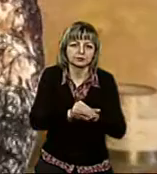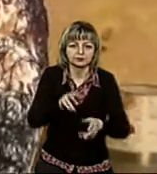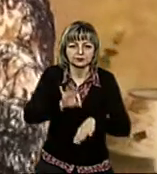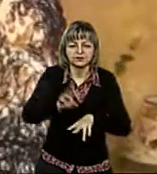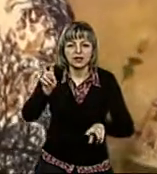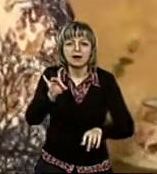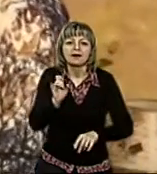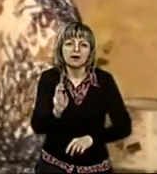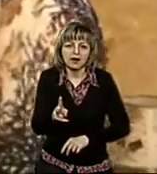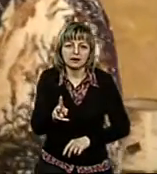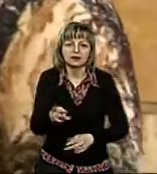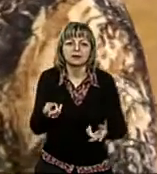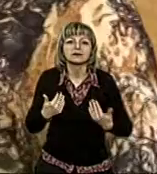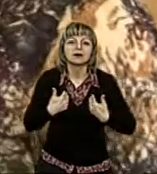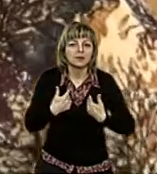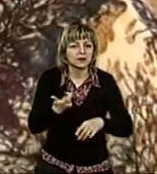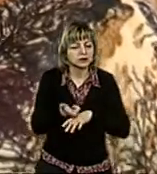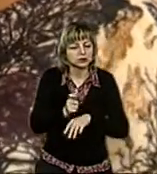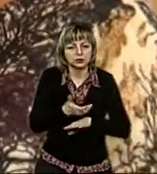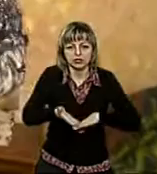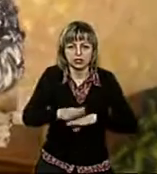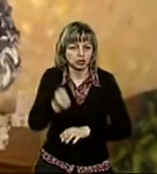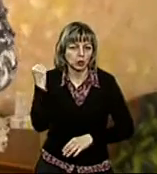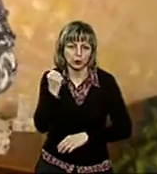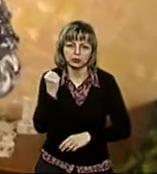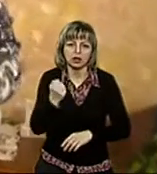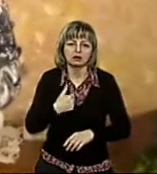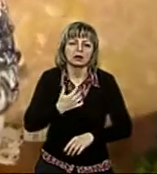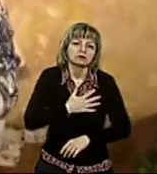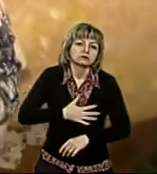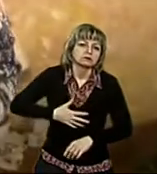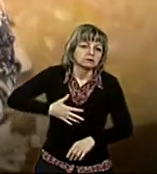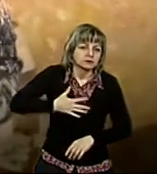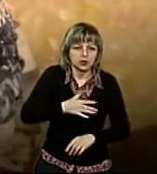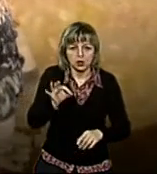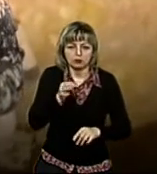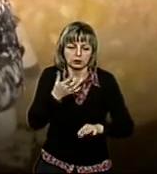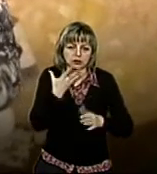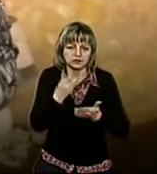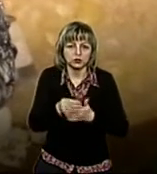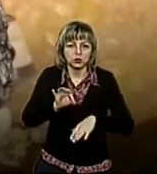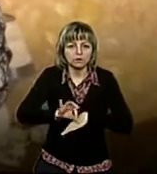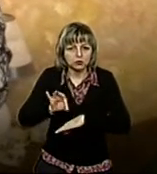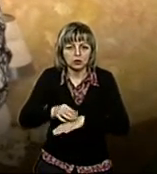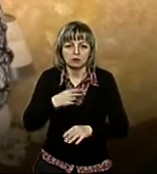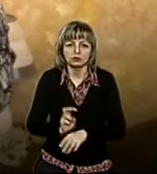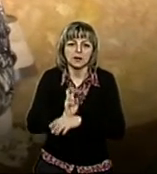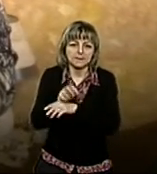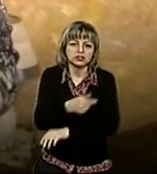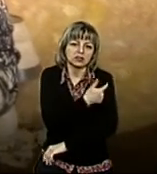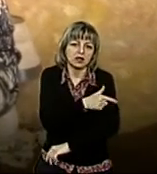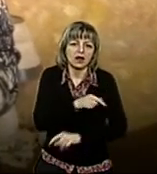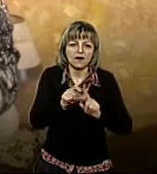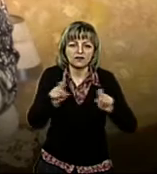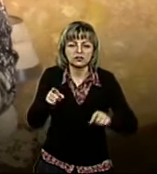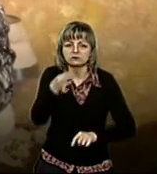рак. Ну, для мене це був дуже тяжкий удар. Дуже перейнялася цією своєю хворобою. Я пішла в лікарню,